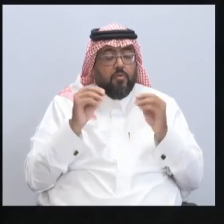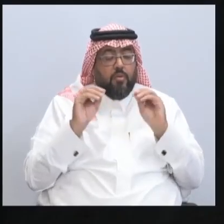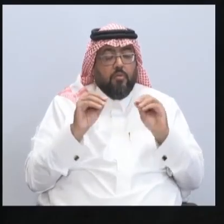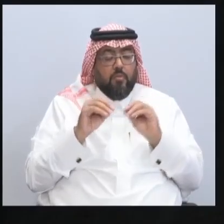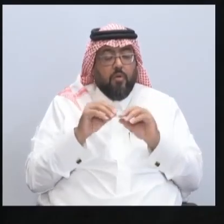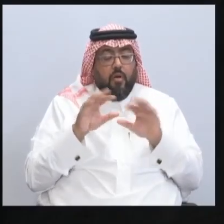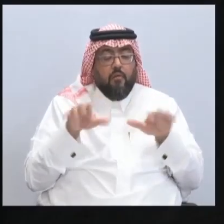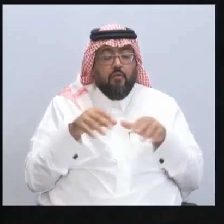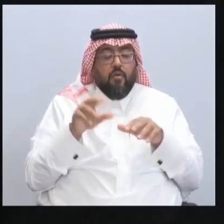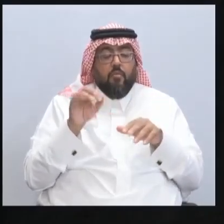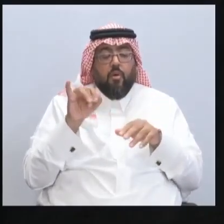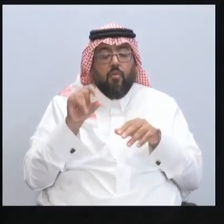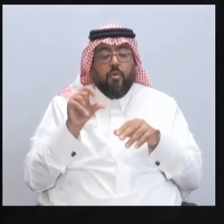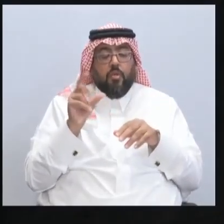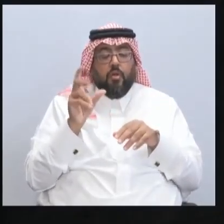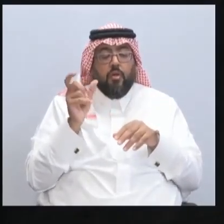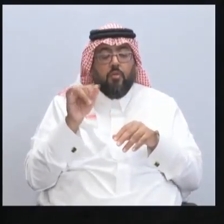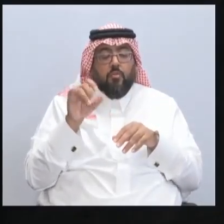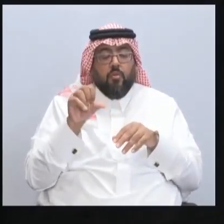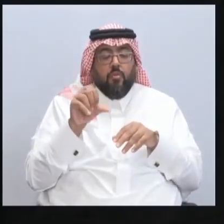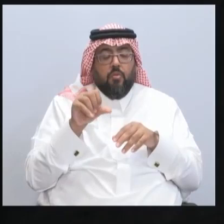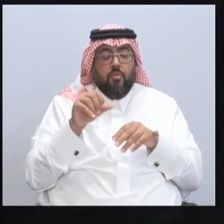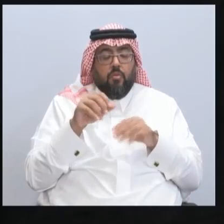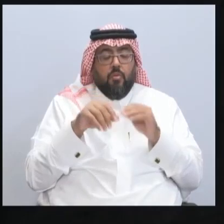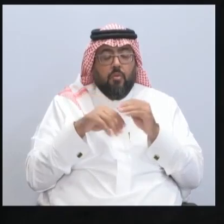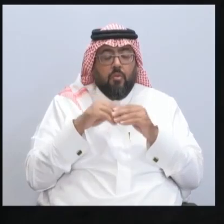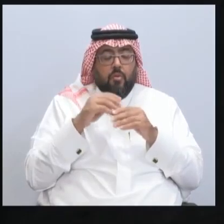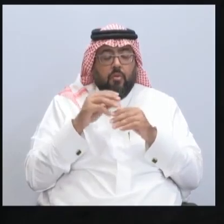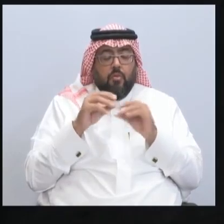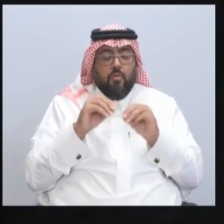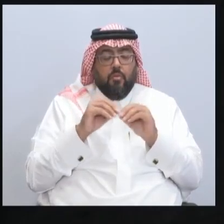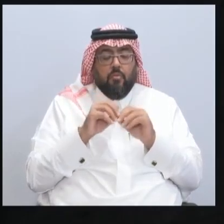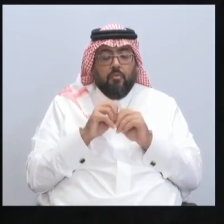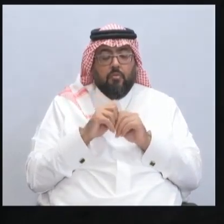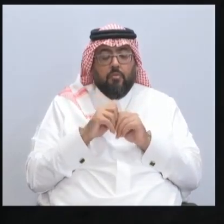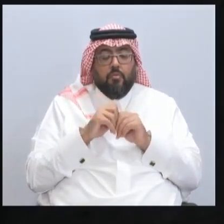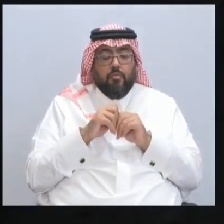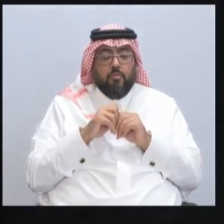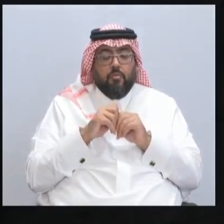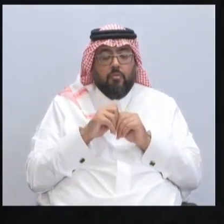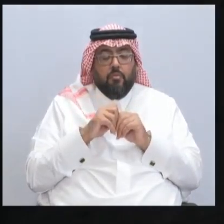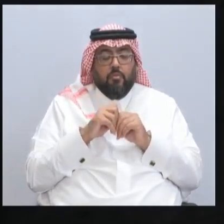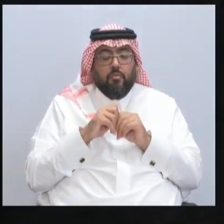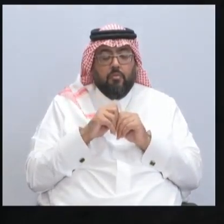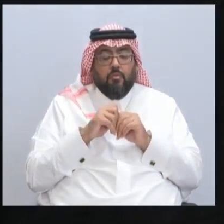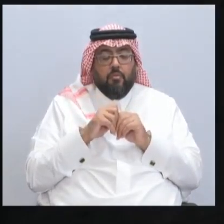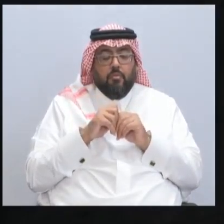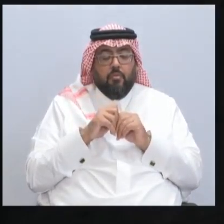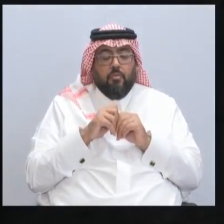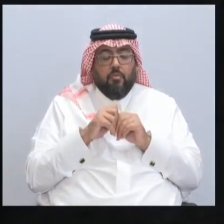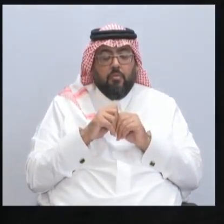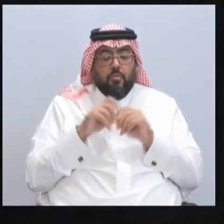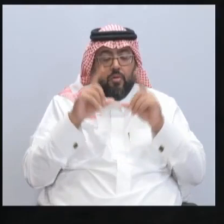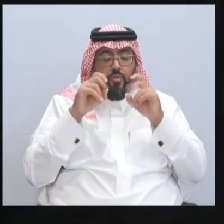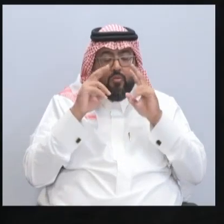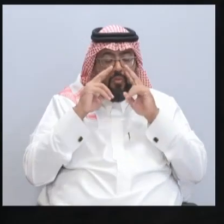لوجود مقومات النمو الاقتصادي في هذه الدول لدينا هنا